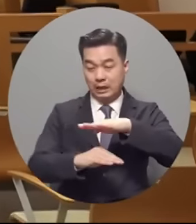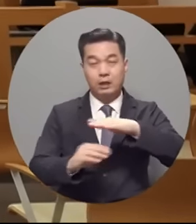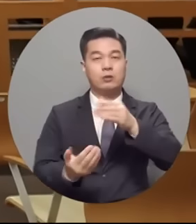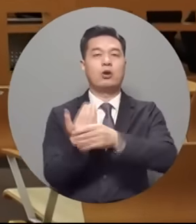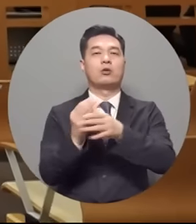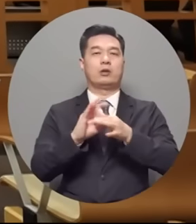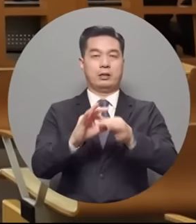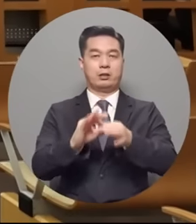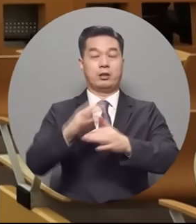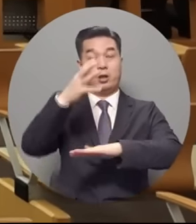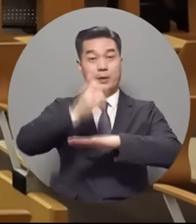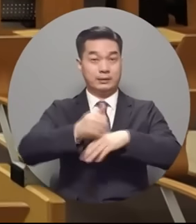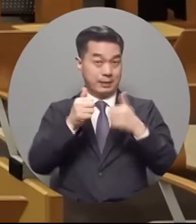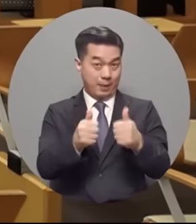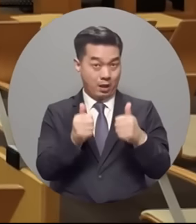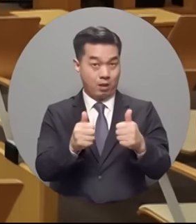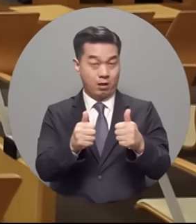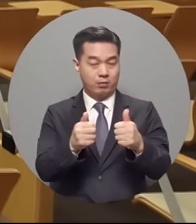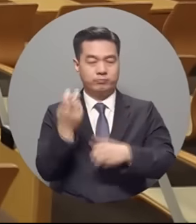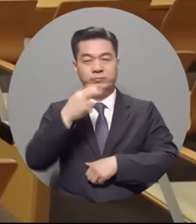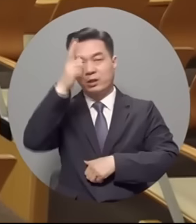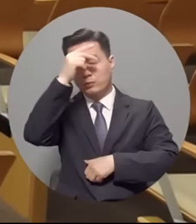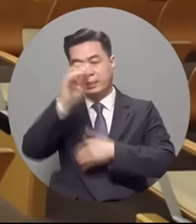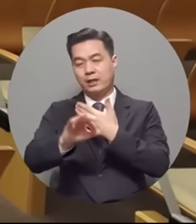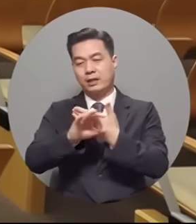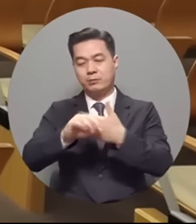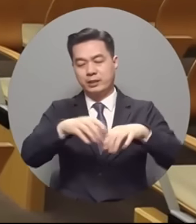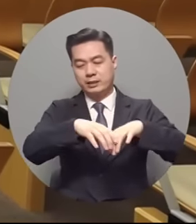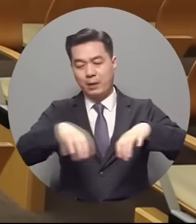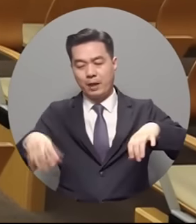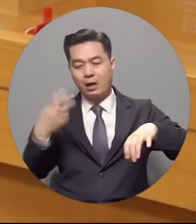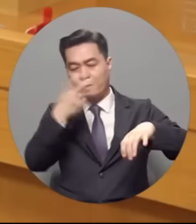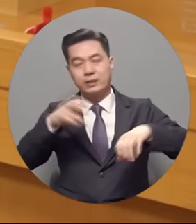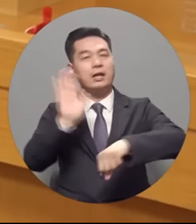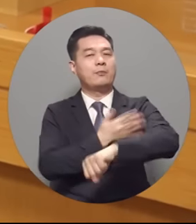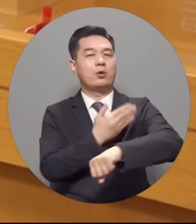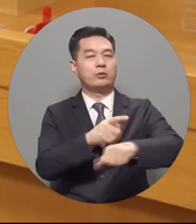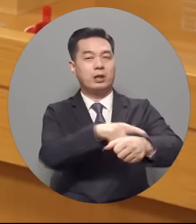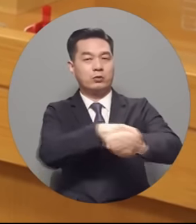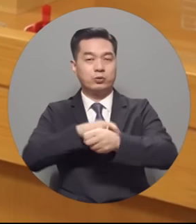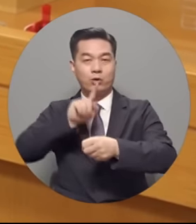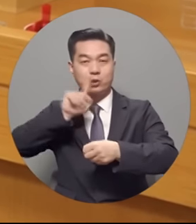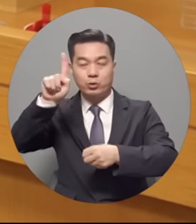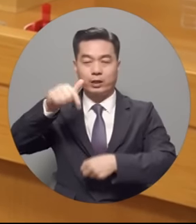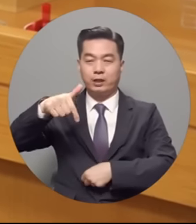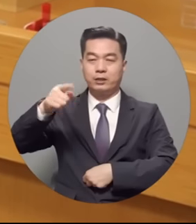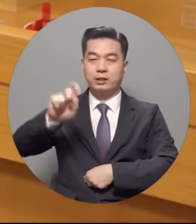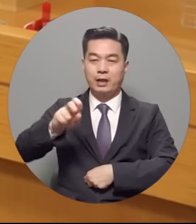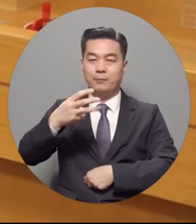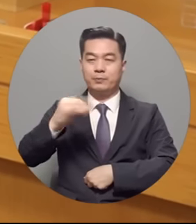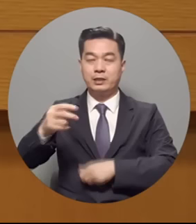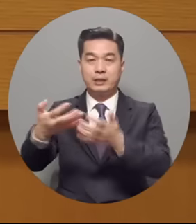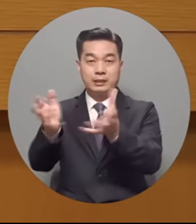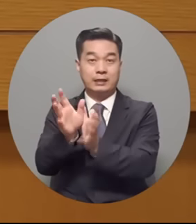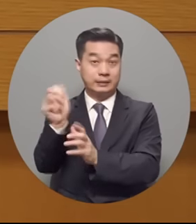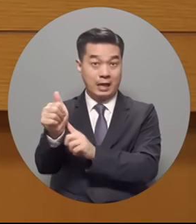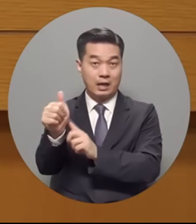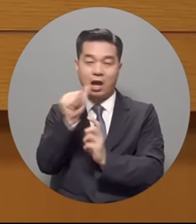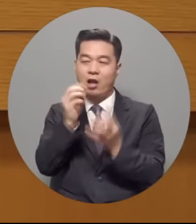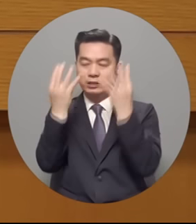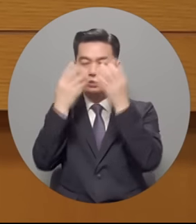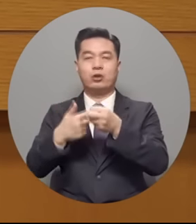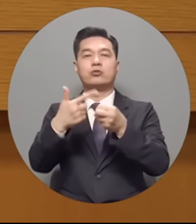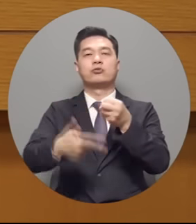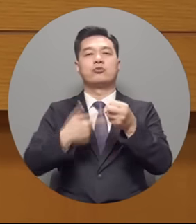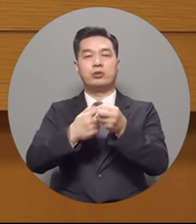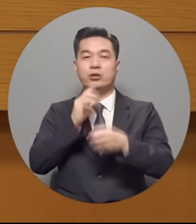결심 공판에서 검찰은 임시재방을 부실관리한 혐의로 구속기소된 감리단장에게는 징역 6년을, 현장 소장에게는